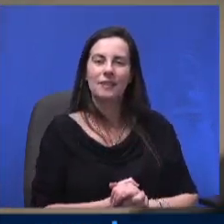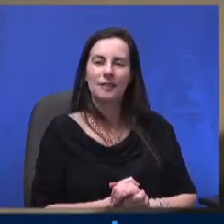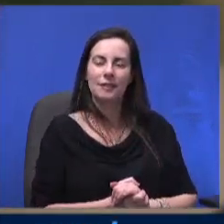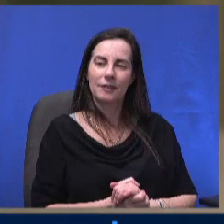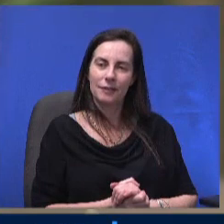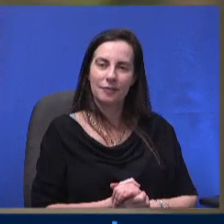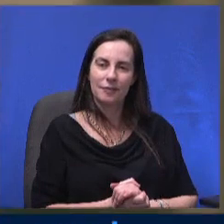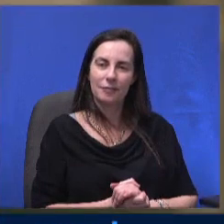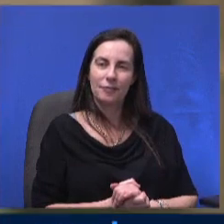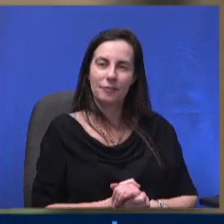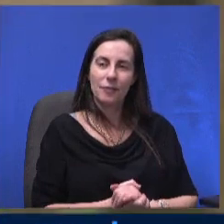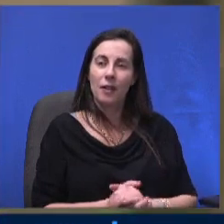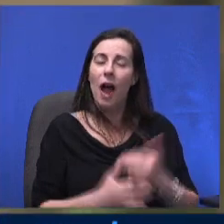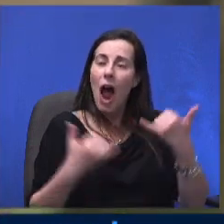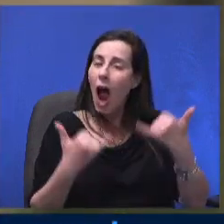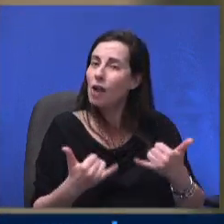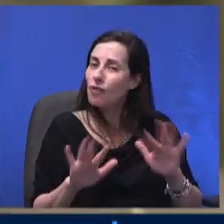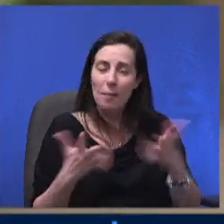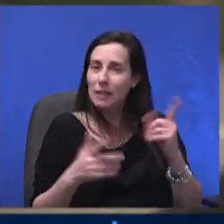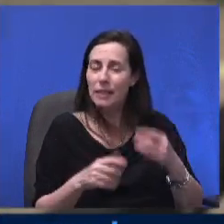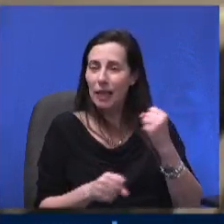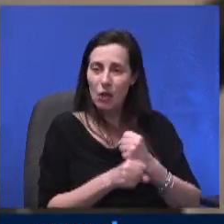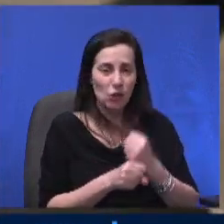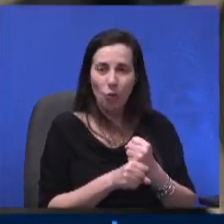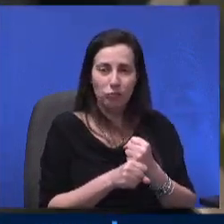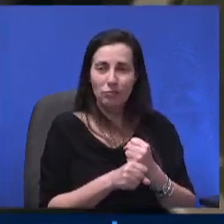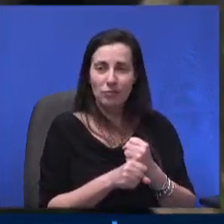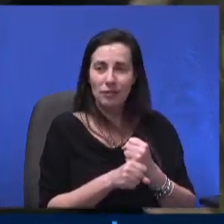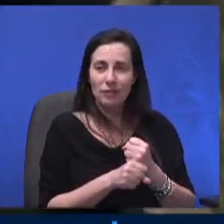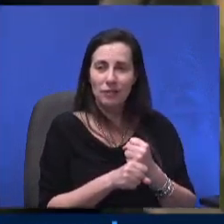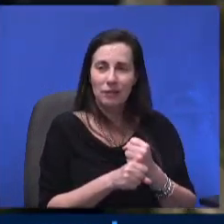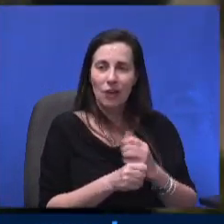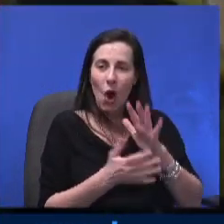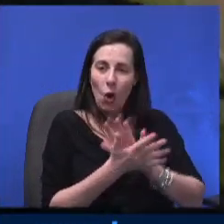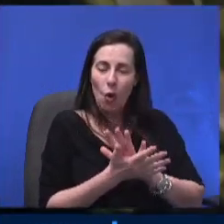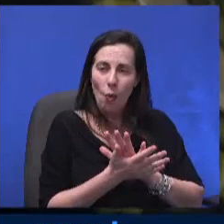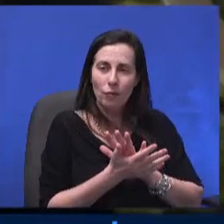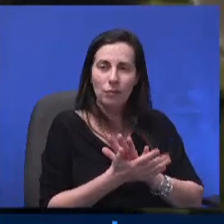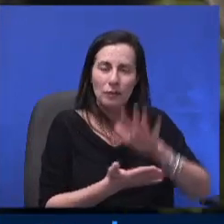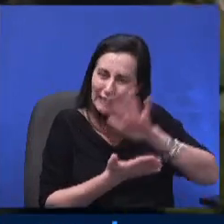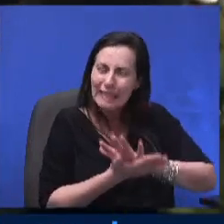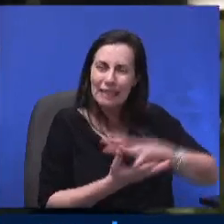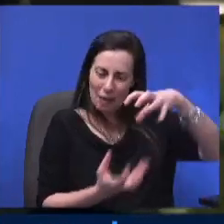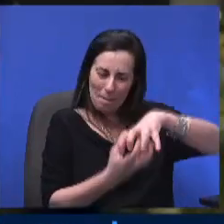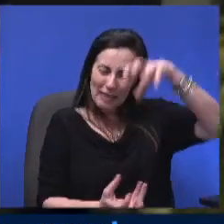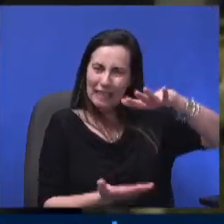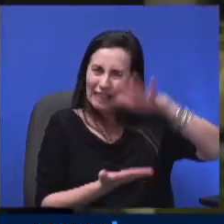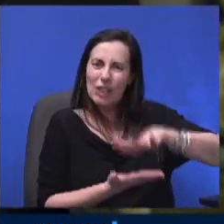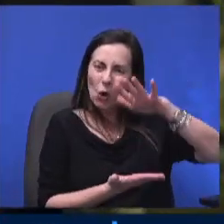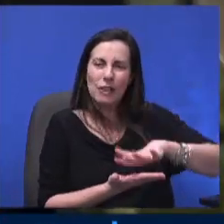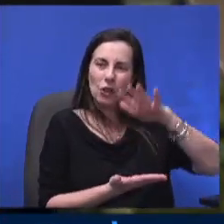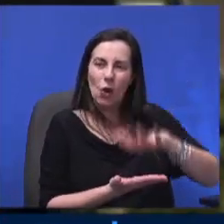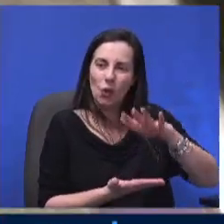וכל מה שצריך לעשות עכשיו כדי לכבוש אותו, זה לקחת את הכרוב הזה ולדחוס אותו טוב, טוב, טוב, טוב,